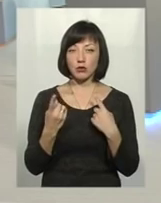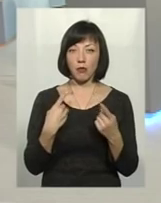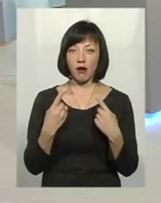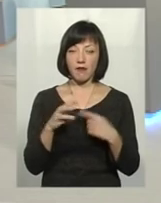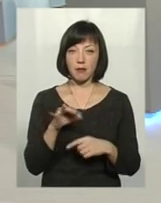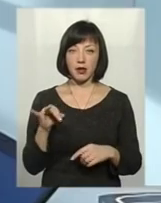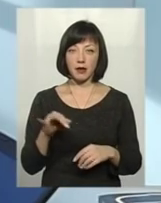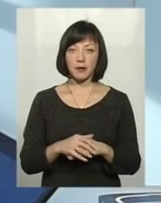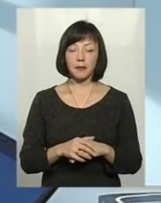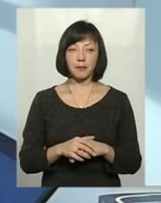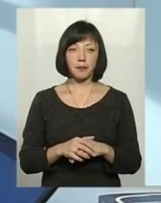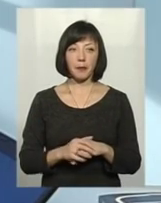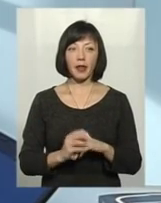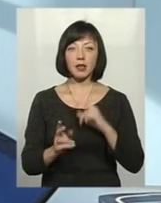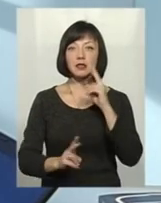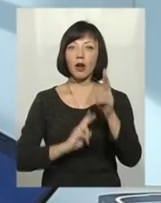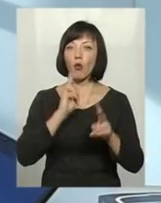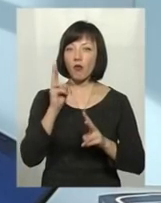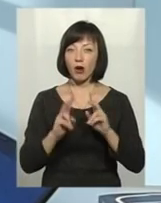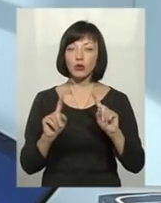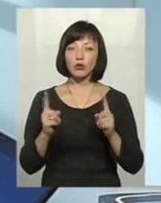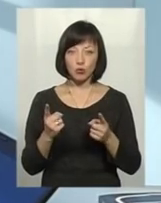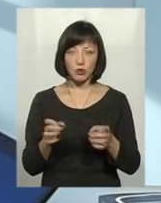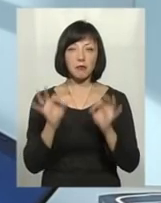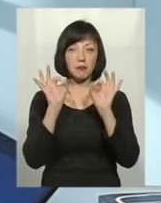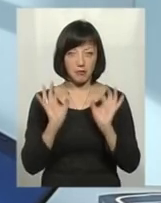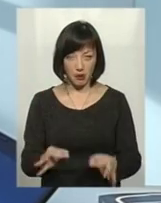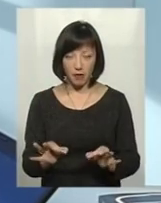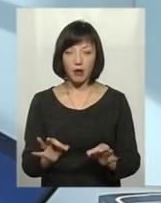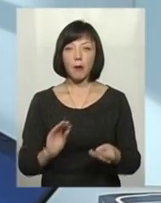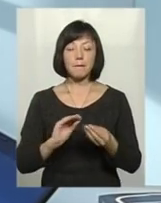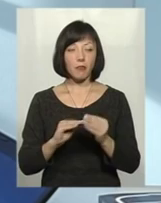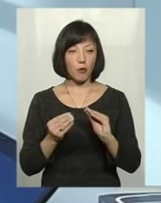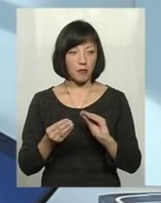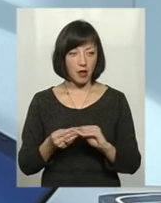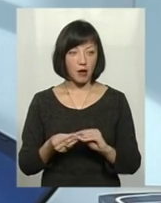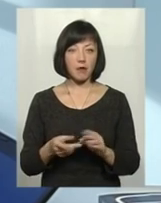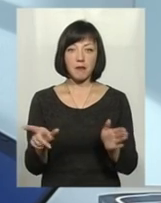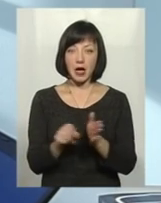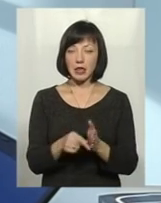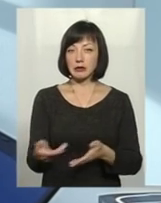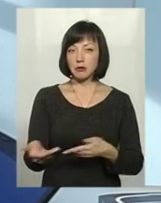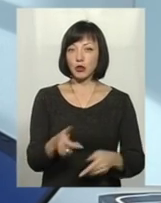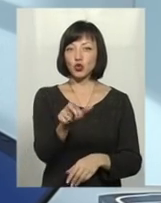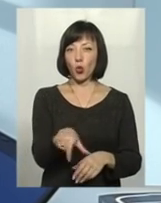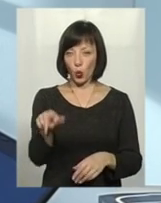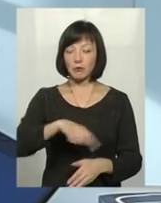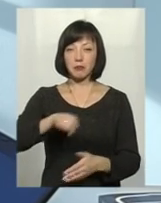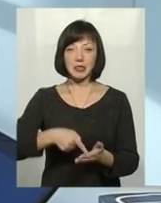Ні, зауваження дуже слушне. Проблема з пішоходами, звичайно, в місті